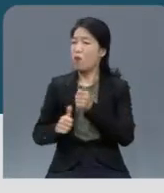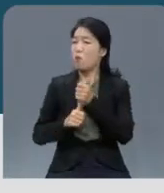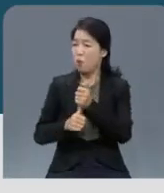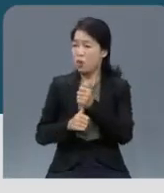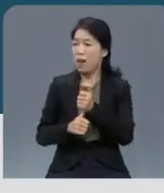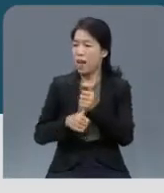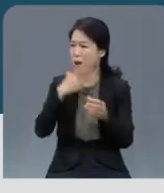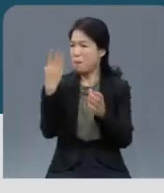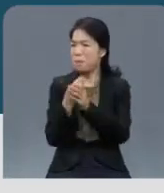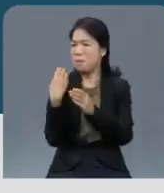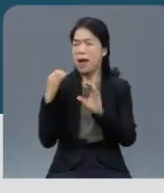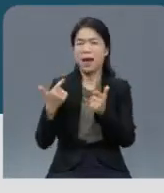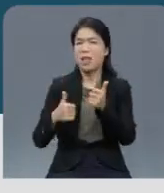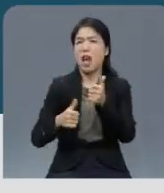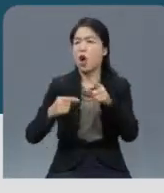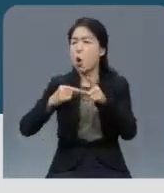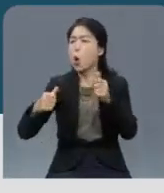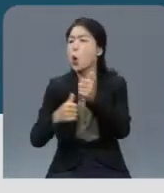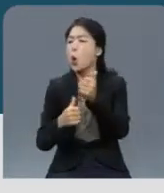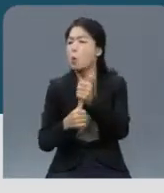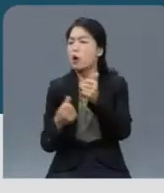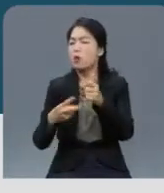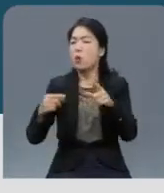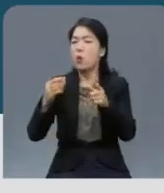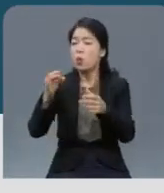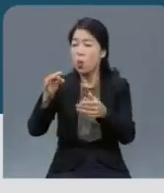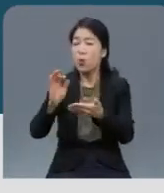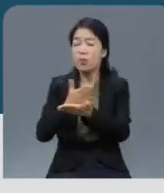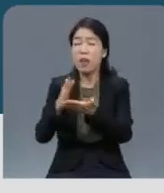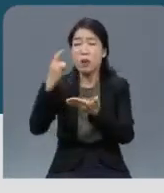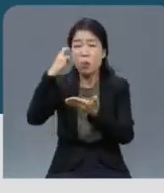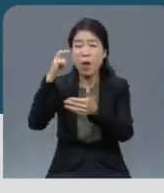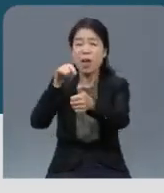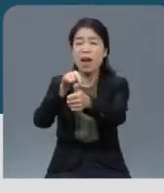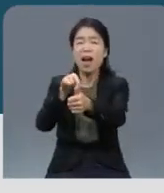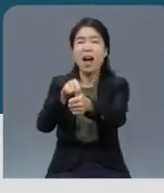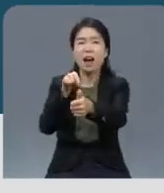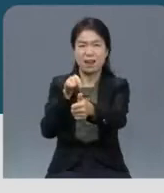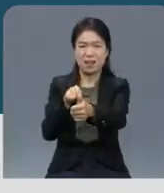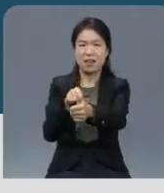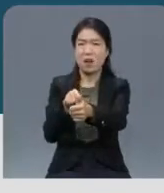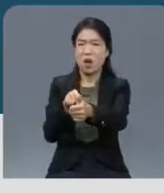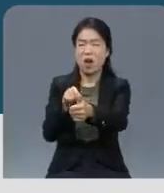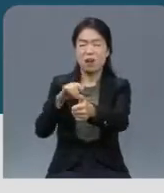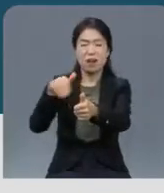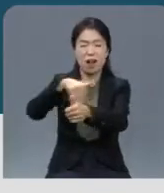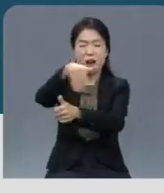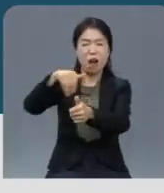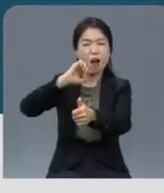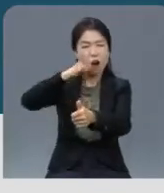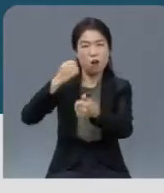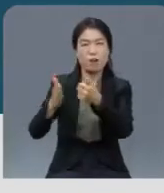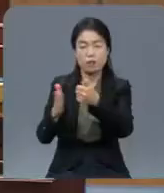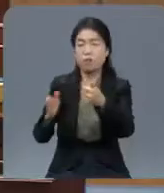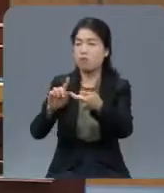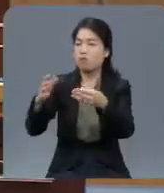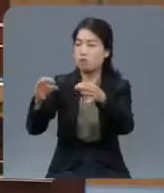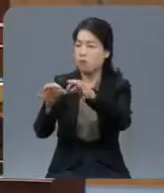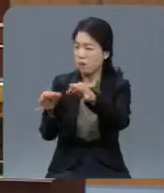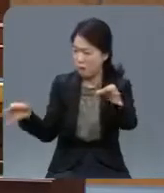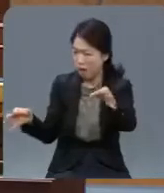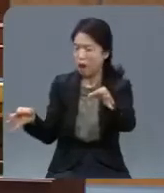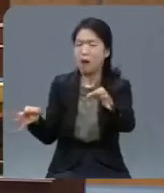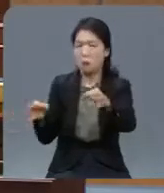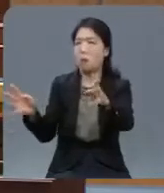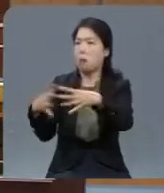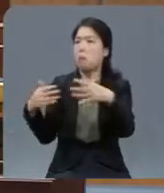업무를 보조했을 뿐이고 급여를 나눈 것도 B씨의 어려운 사정을 감안해 서로 합의한 사안이라고 해명했습니다.